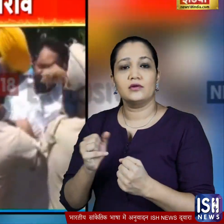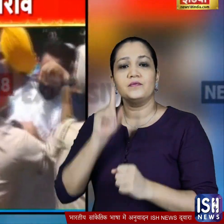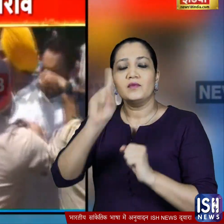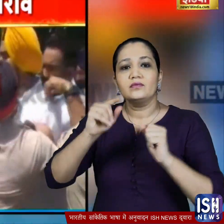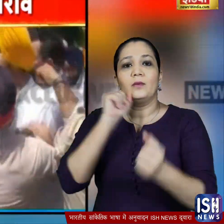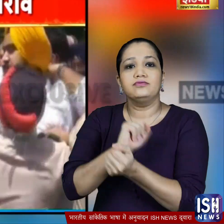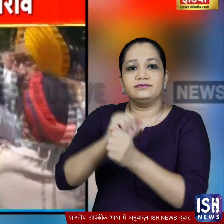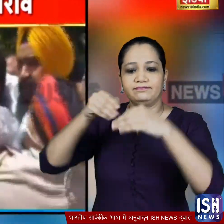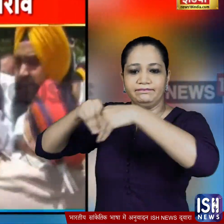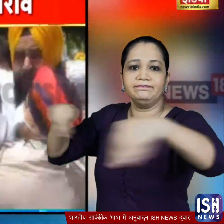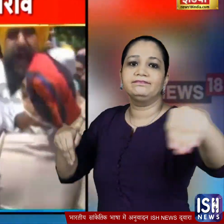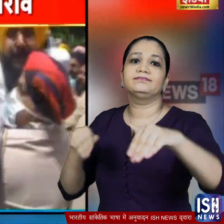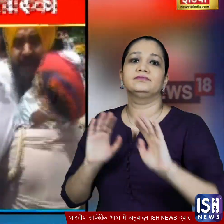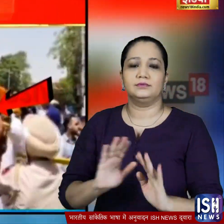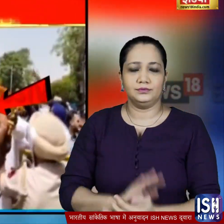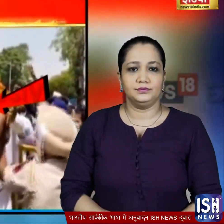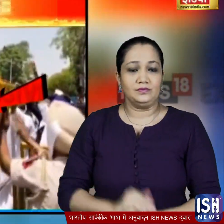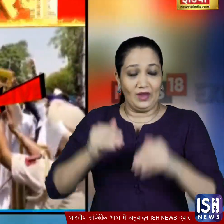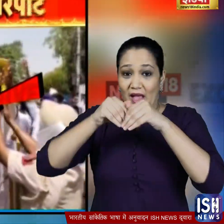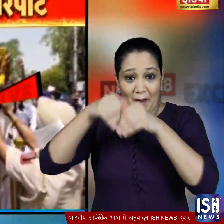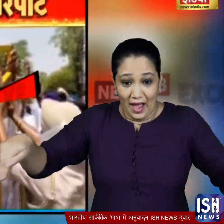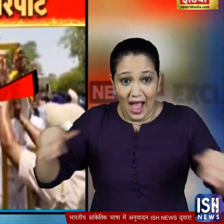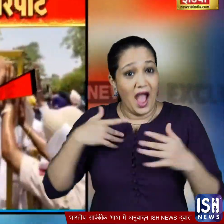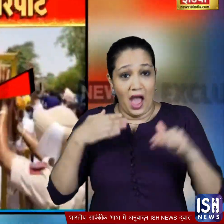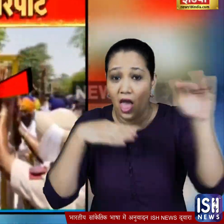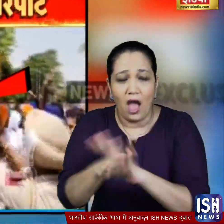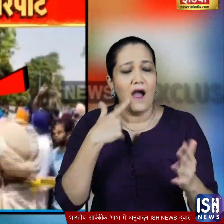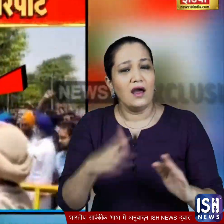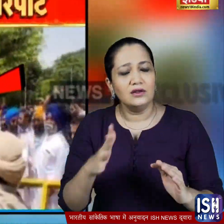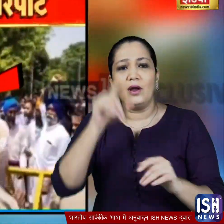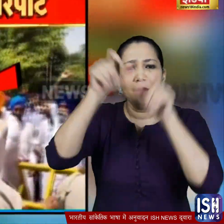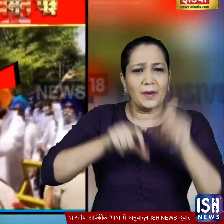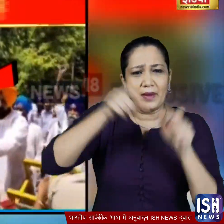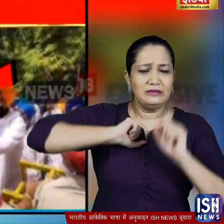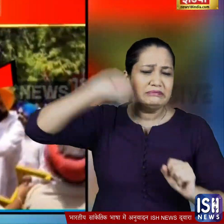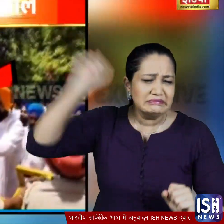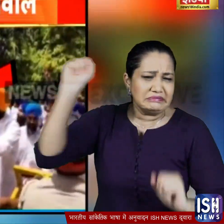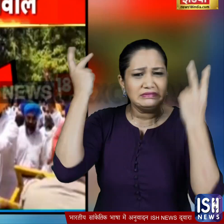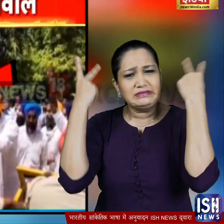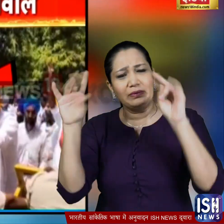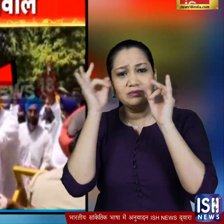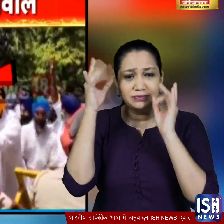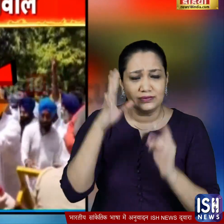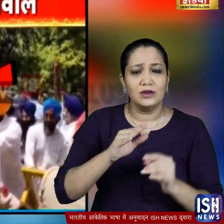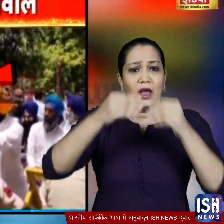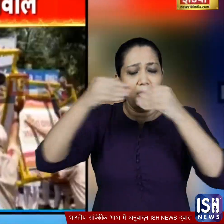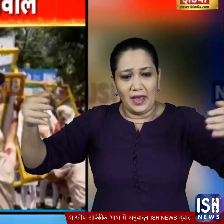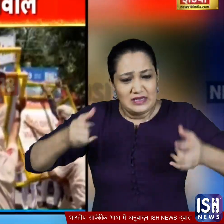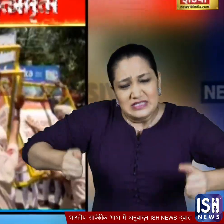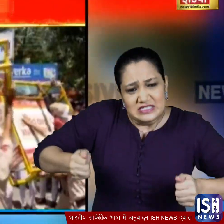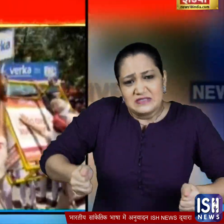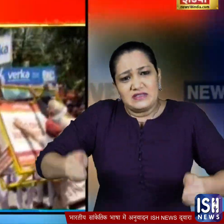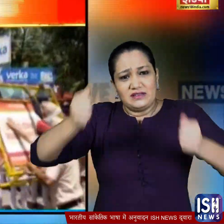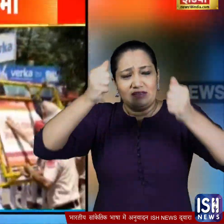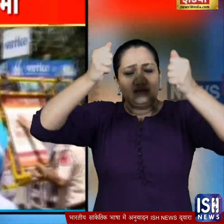मौजूद पुलिस उनके सामने दीवार बनकर खड़ी हो गई, जिसके बाद गुस्से से तमतमाए प्रदर्शनकारियों ने वहां लगे एक बैरिकेड को हाथों में उठा लिया।